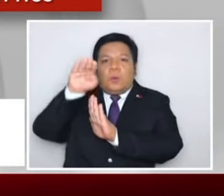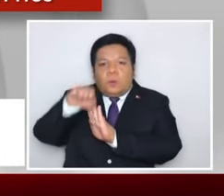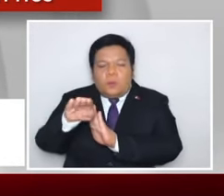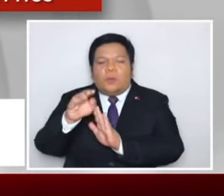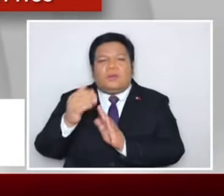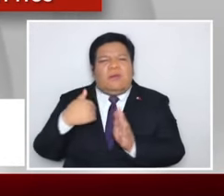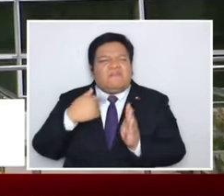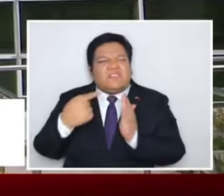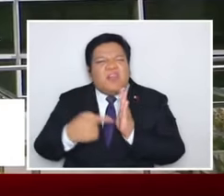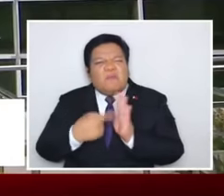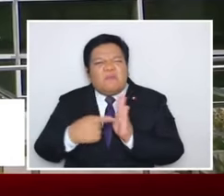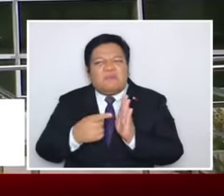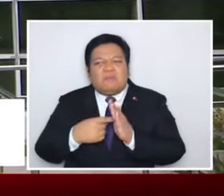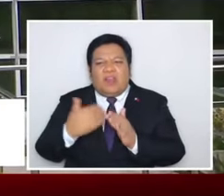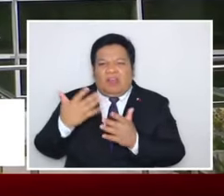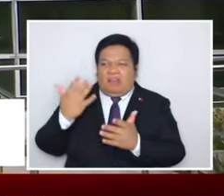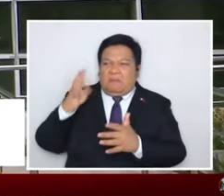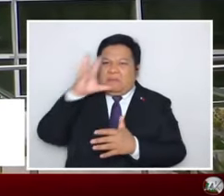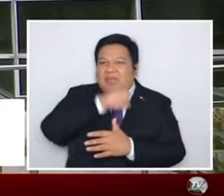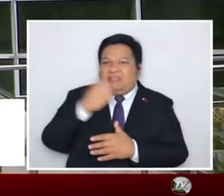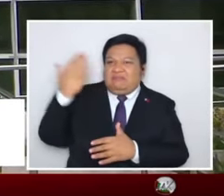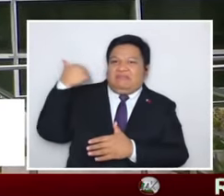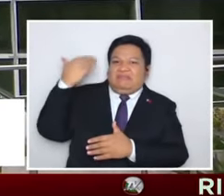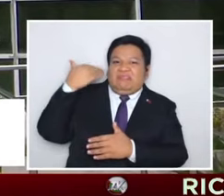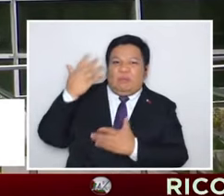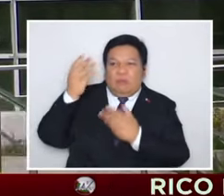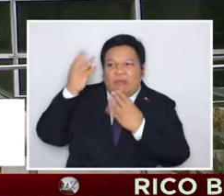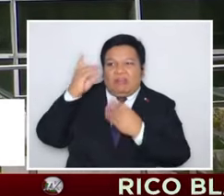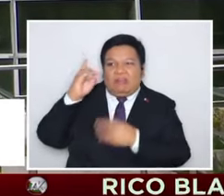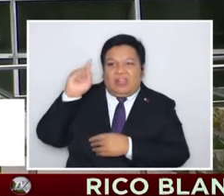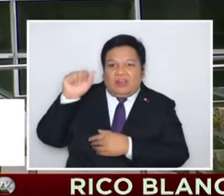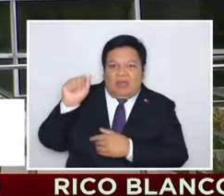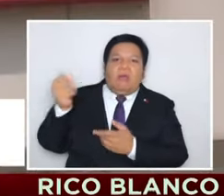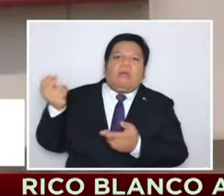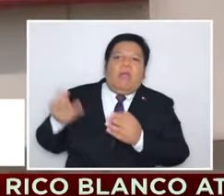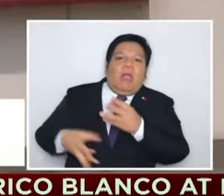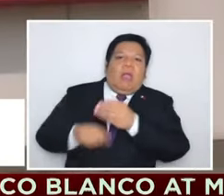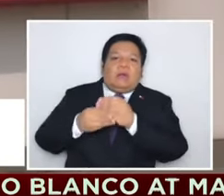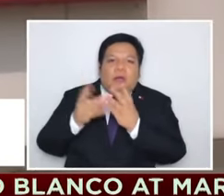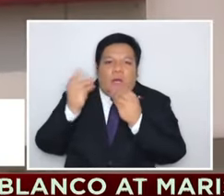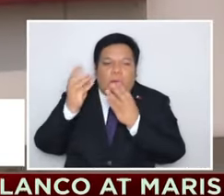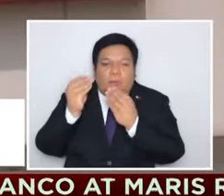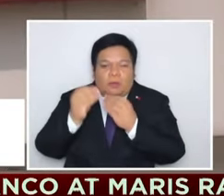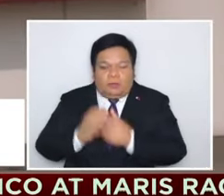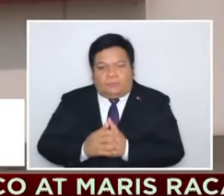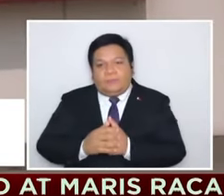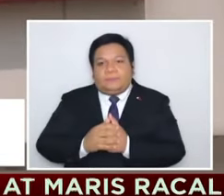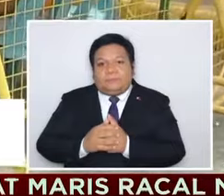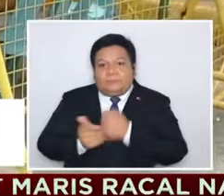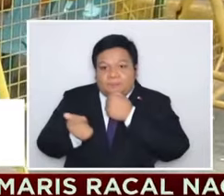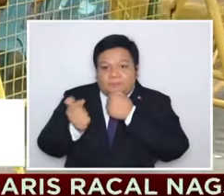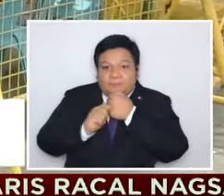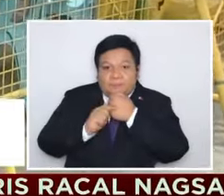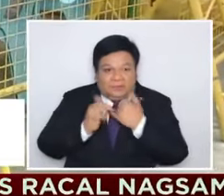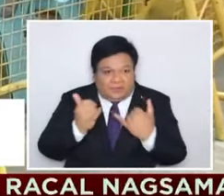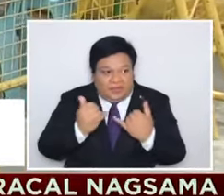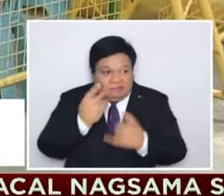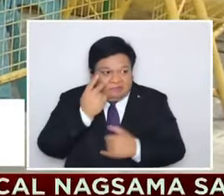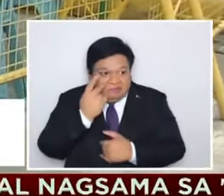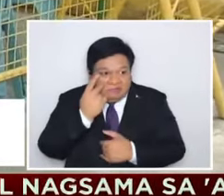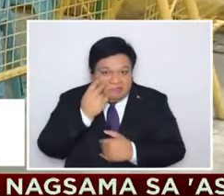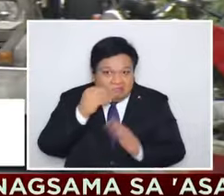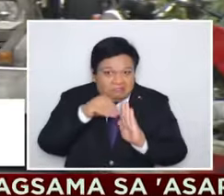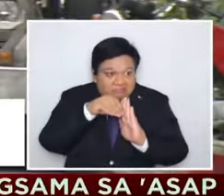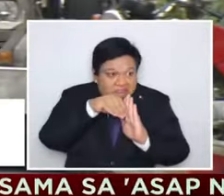mga nasasamang backlogs. Sa ngayon, hindi pa nakikitaan ang senyales na pababa ang bilang ng mga bagong kaso. At hindi rin